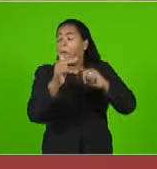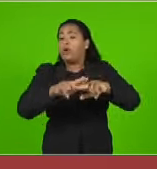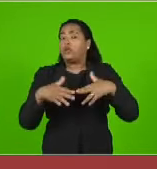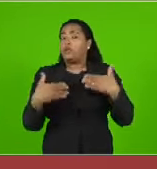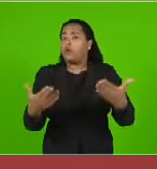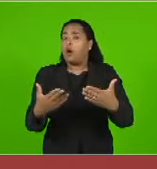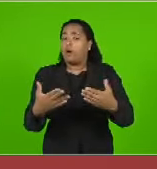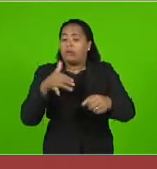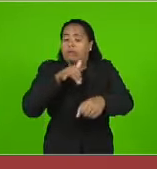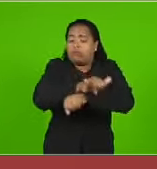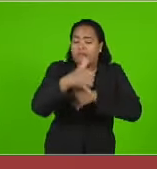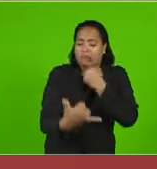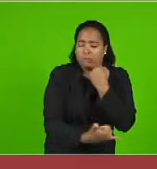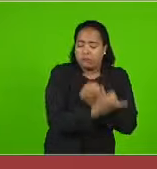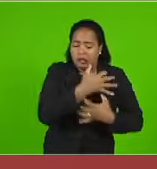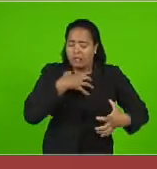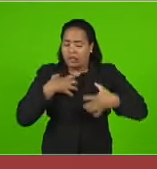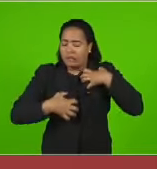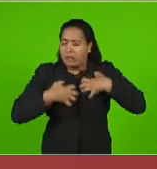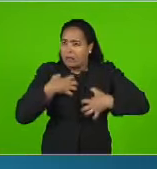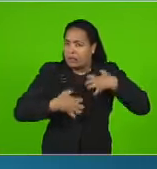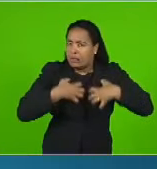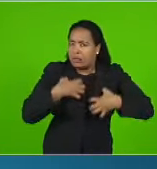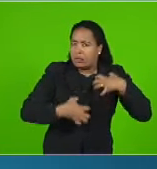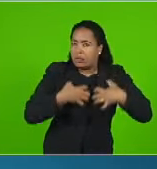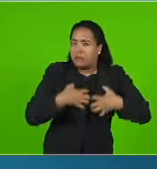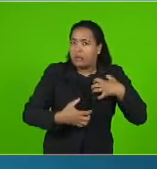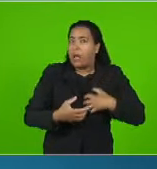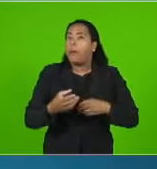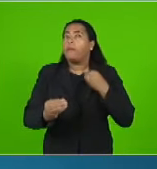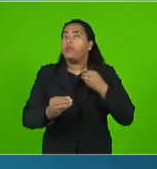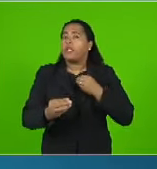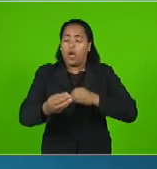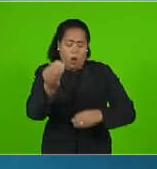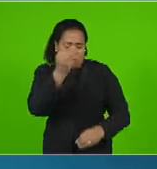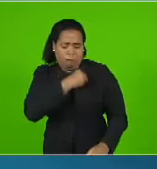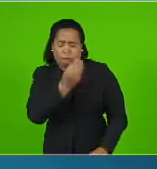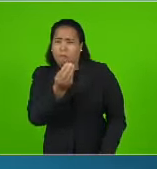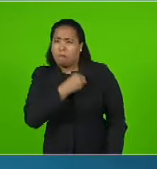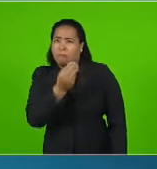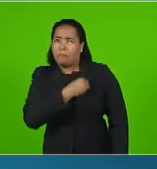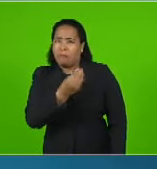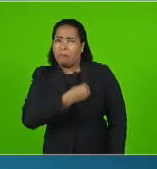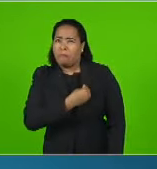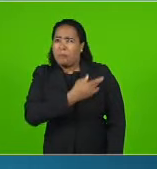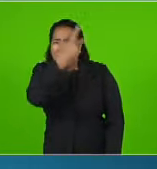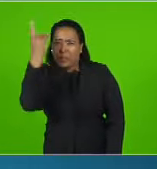24:8. Посмотрите. И будут восставать друг на друга.